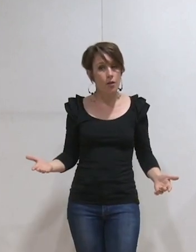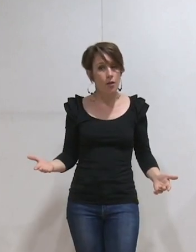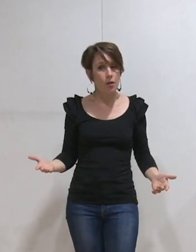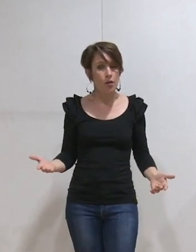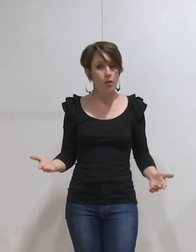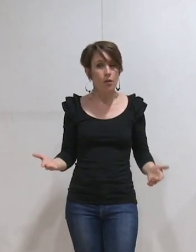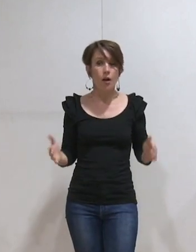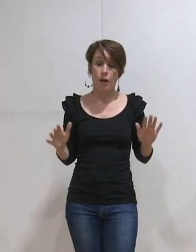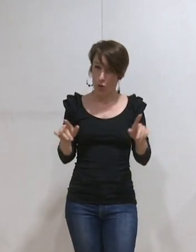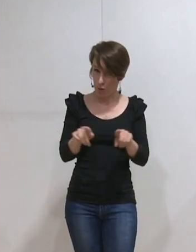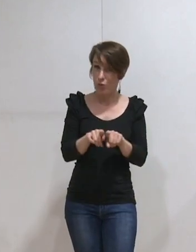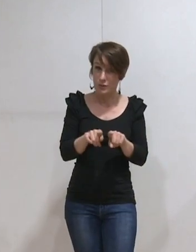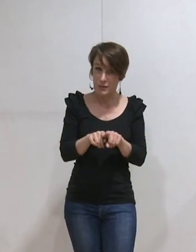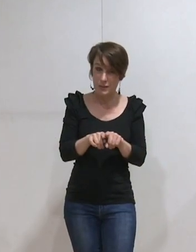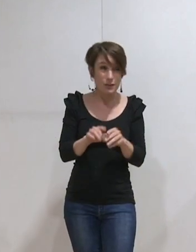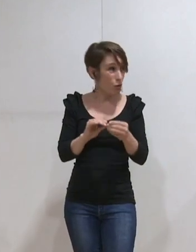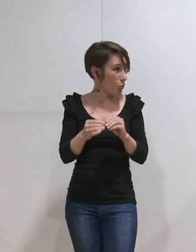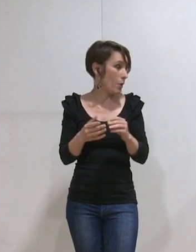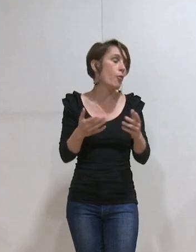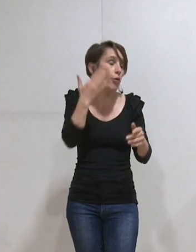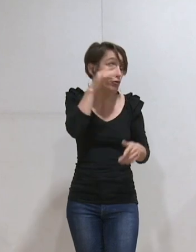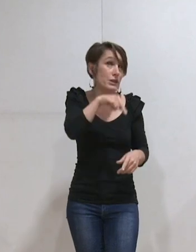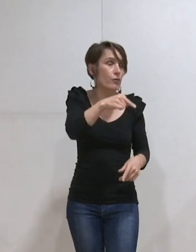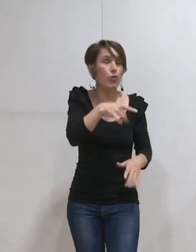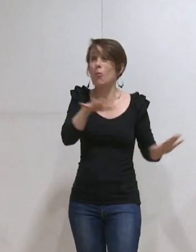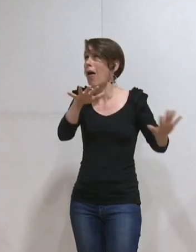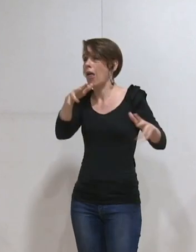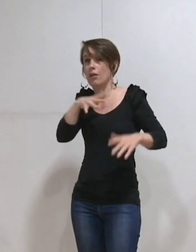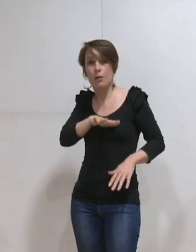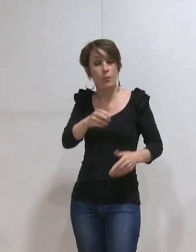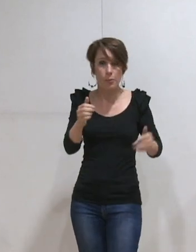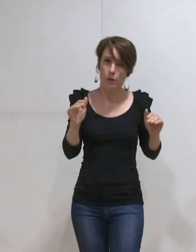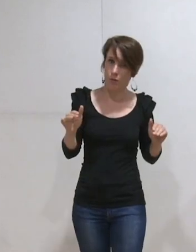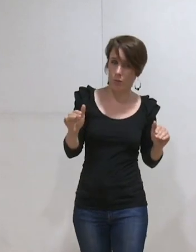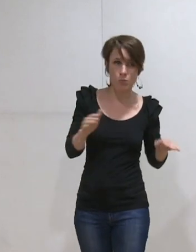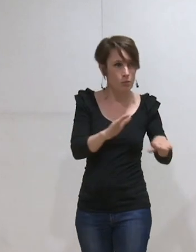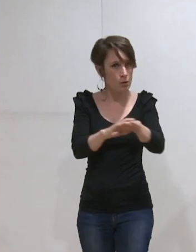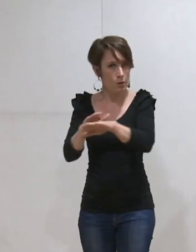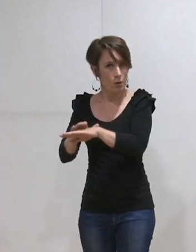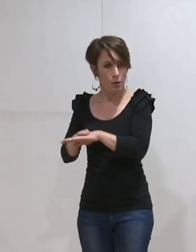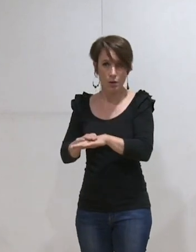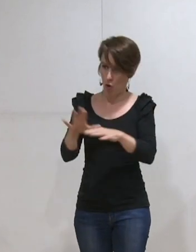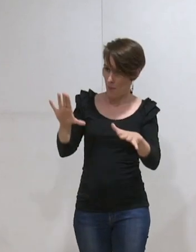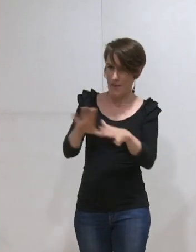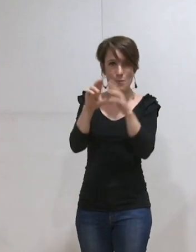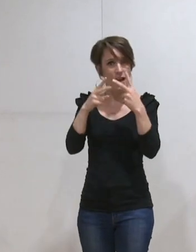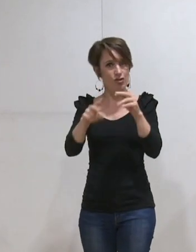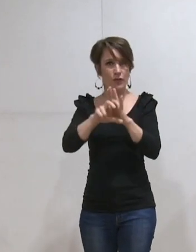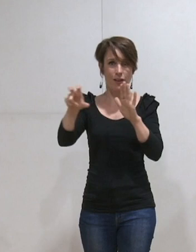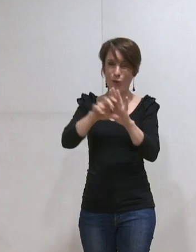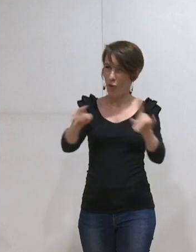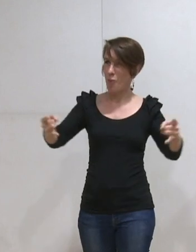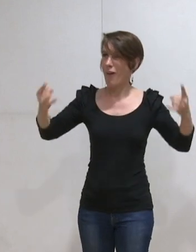affaibli mais c'est aussi le le rayonnement de notre ville qui est remis en cause par ce